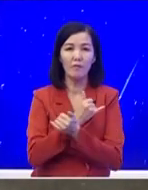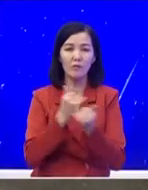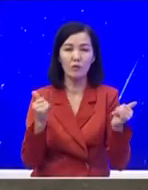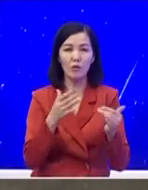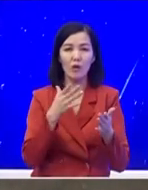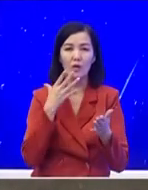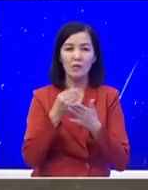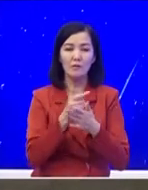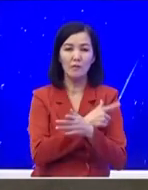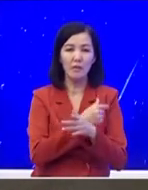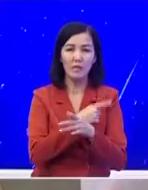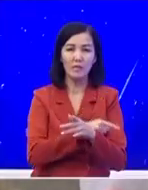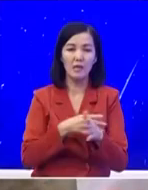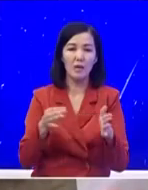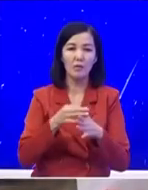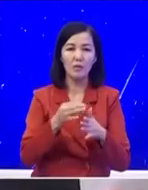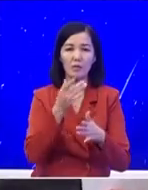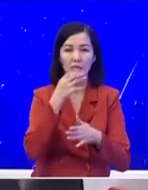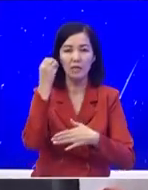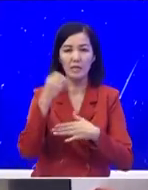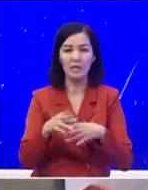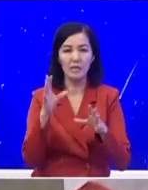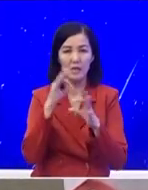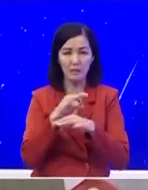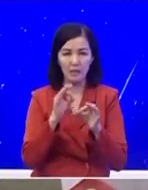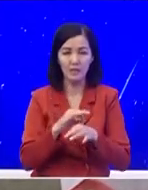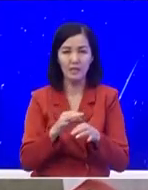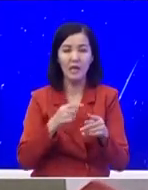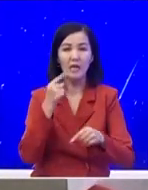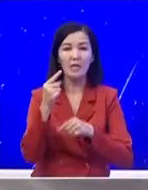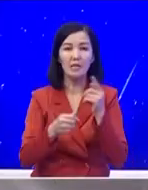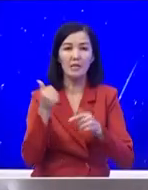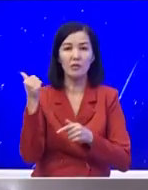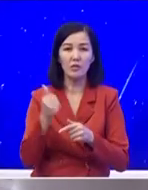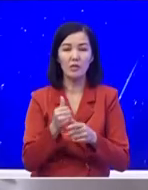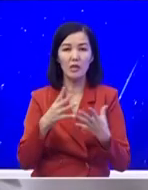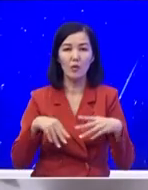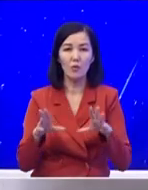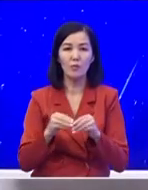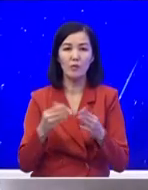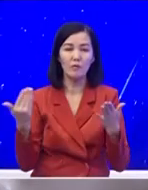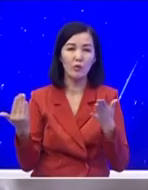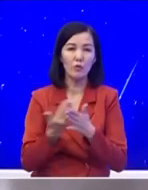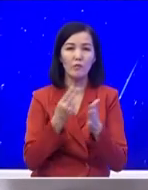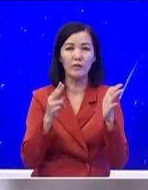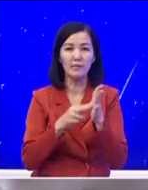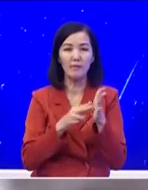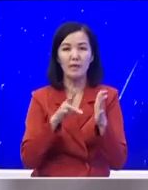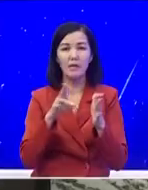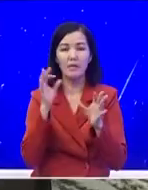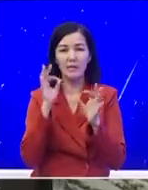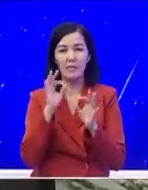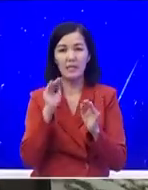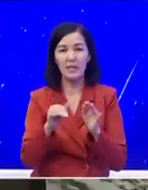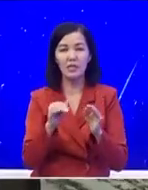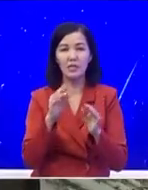направят медицинские инструменты в областной национальный центр экспертизы. На следующей неделе общество ожидает поступления 7 тысяч единиц реагентов